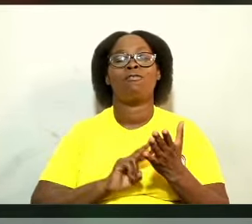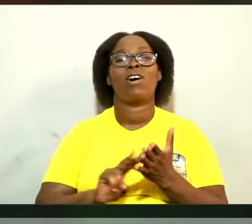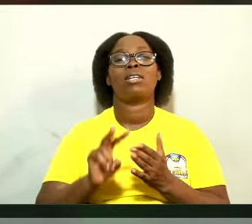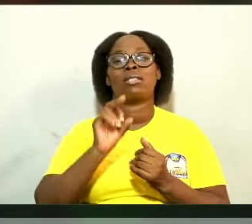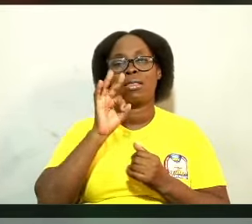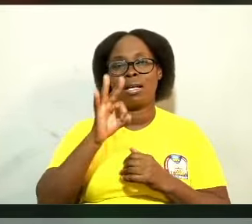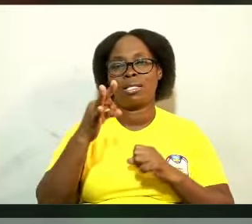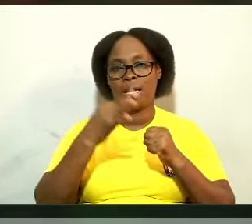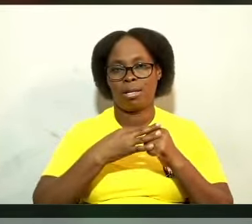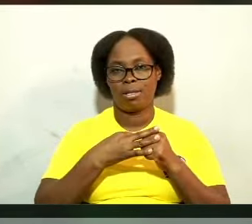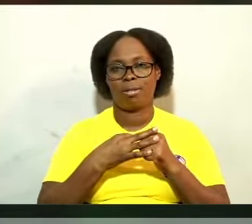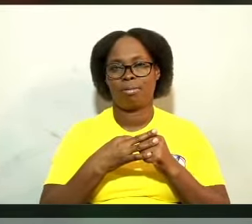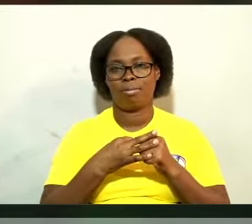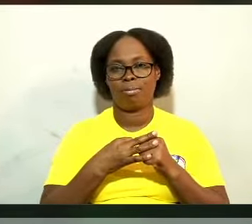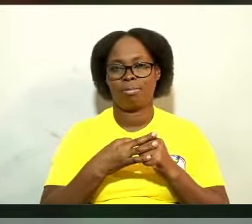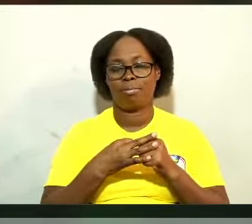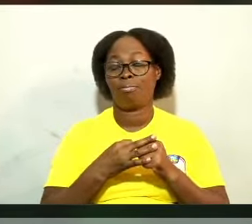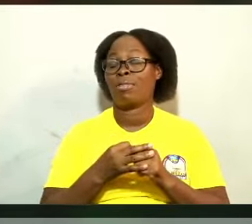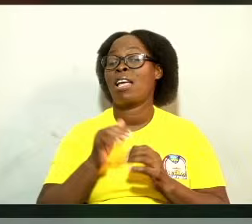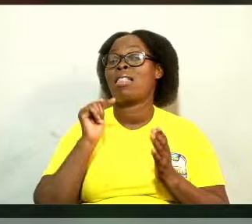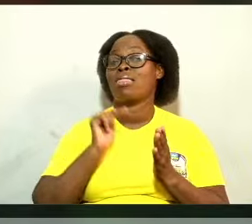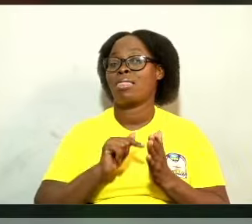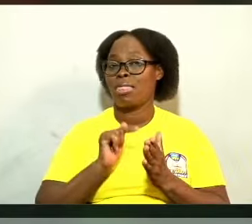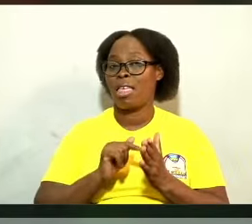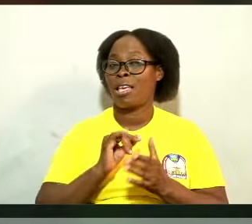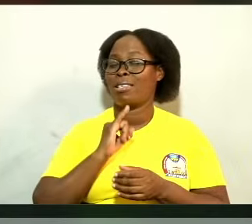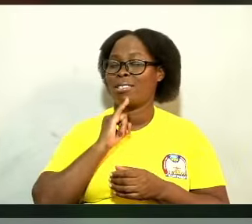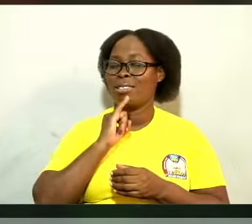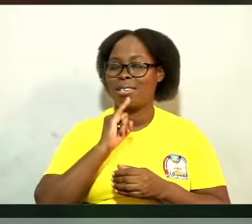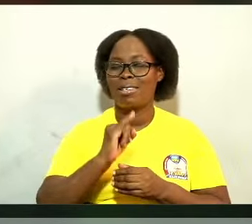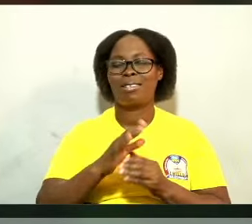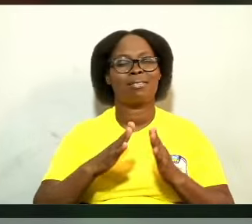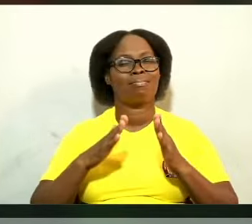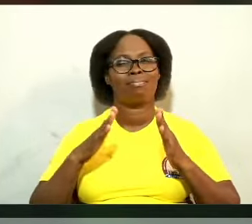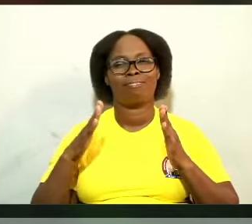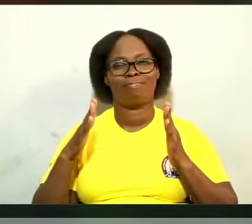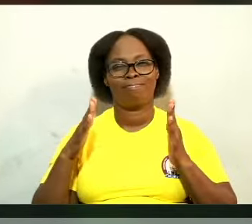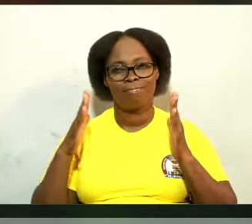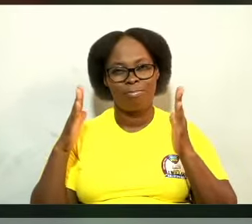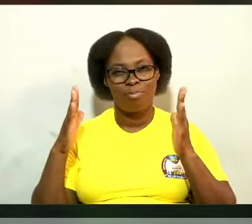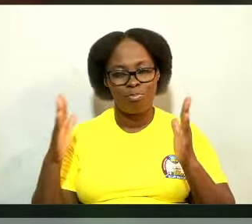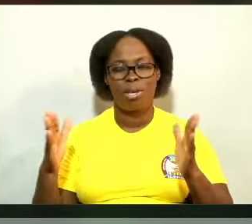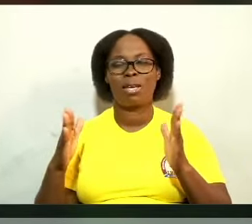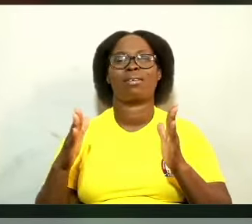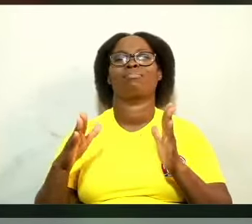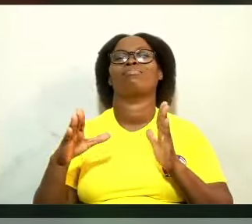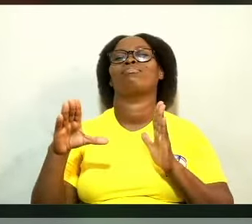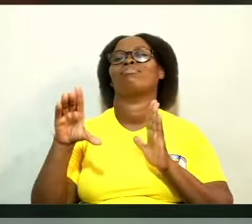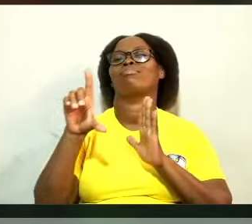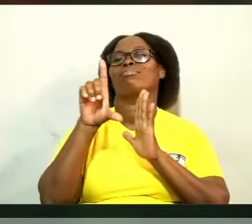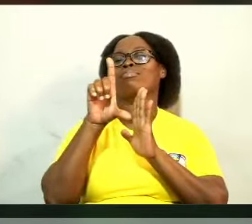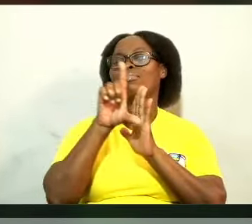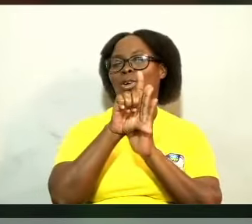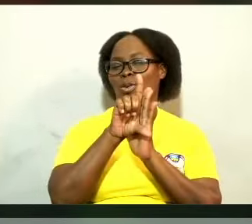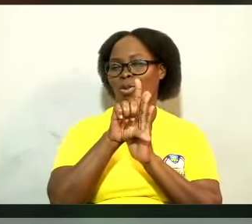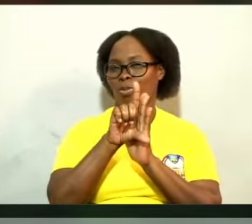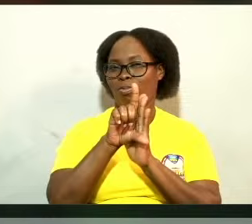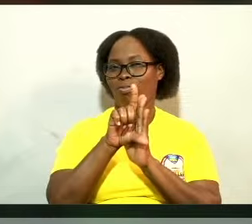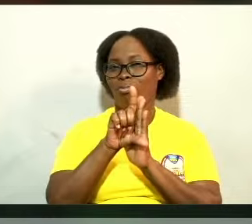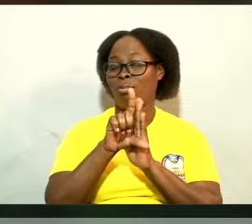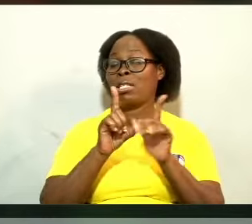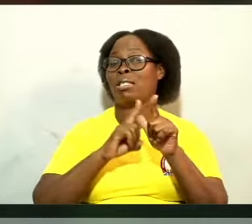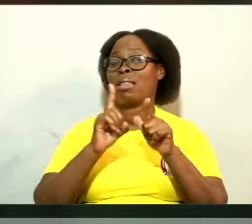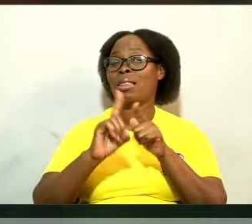38. Hii ndiyo amri iliyo kuu tena ya